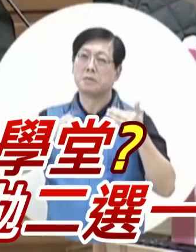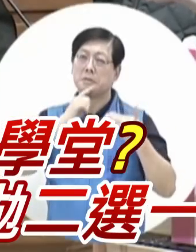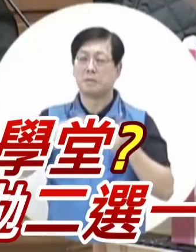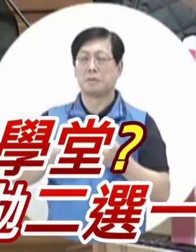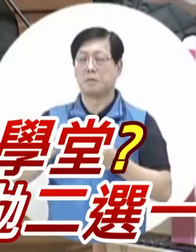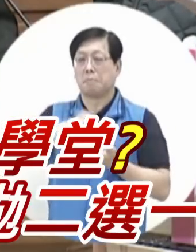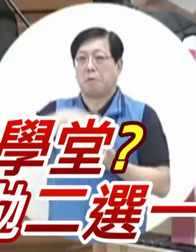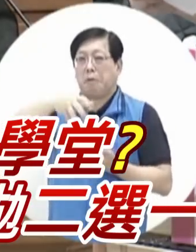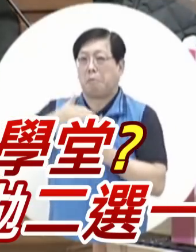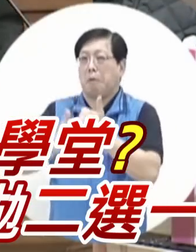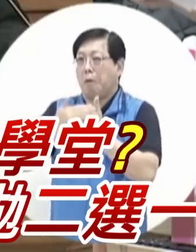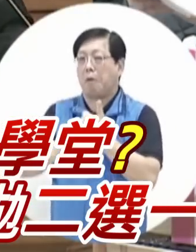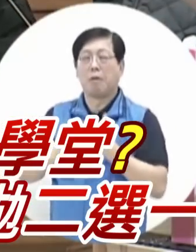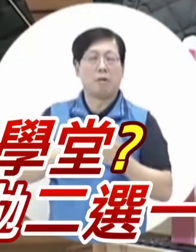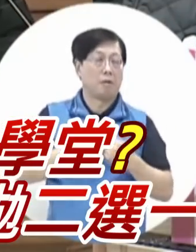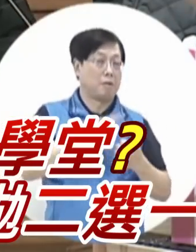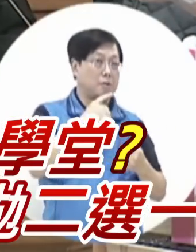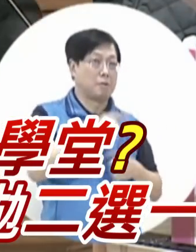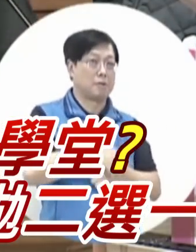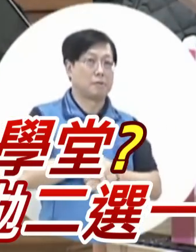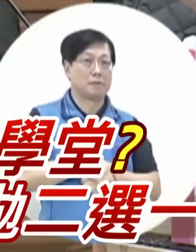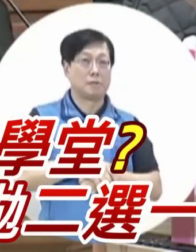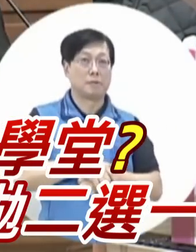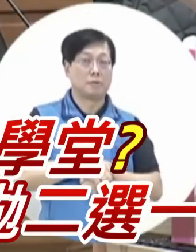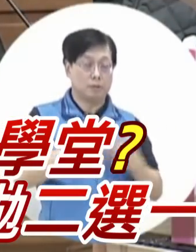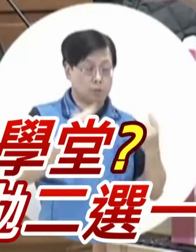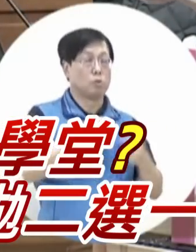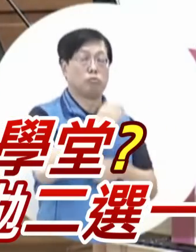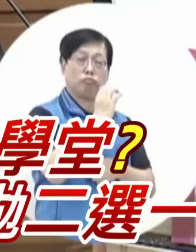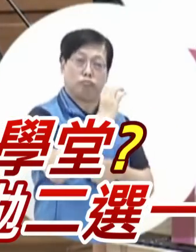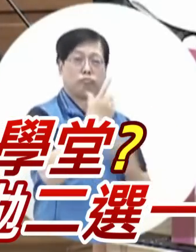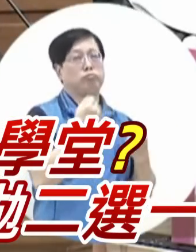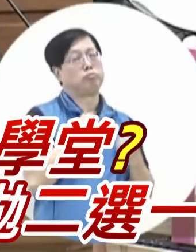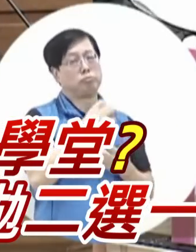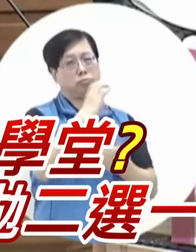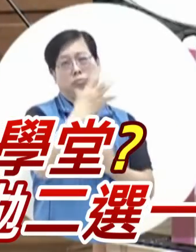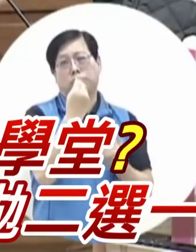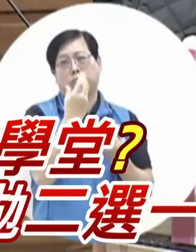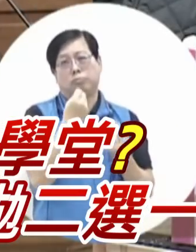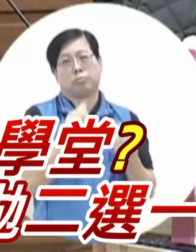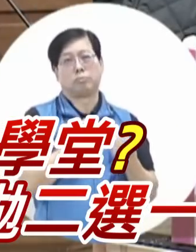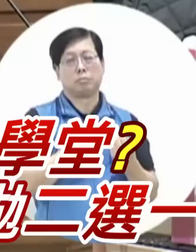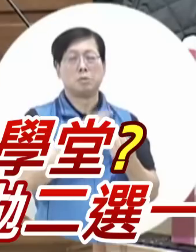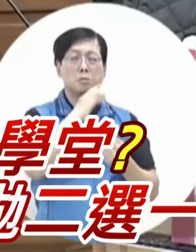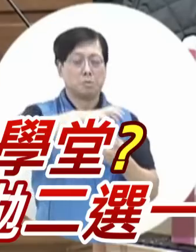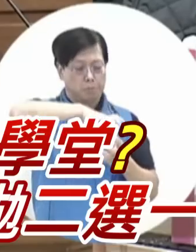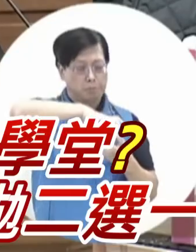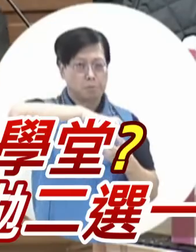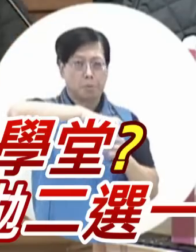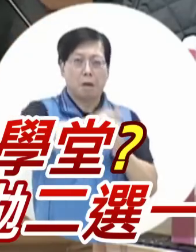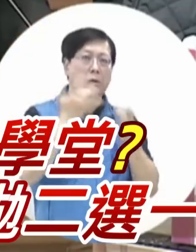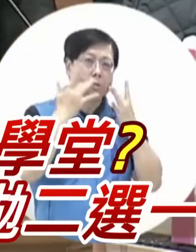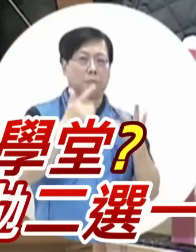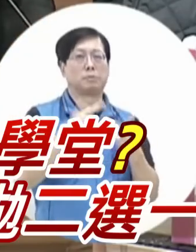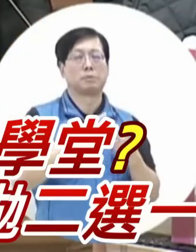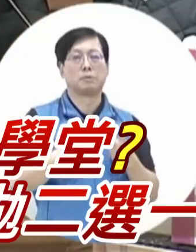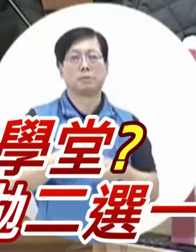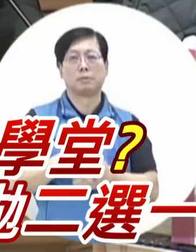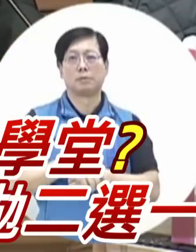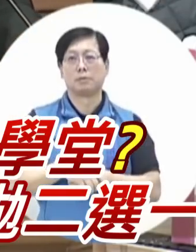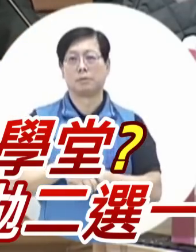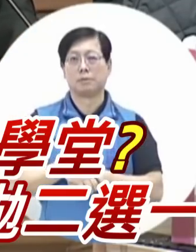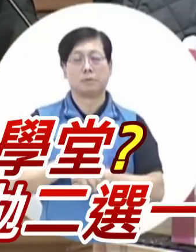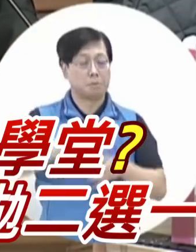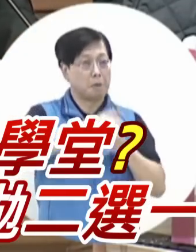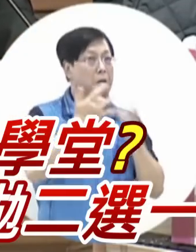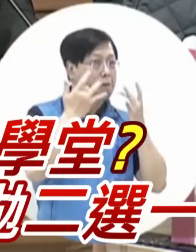所以你根本不关心台湾在这一场这个论坛里面发生 什么事情、啊、这里面没有啊，是西啊，什么泡菜也不对啊， 共同抗中挺台， 泡